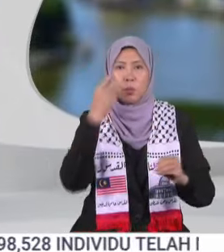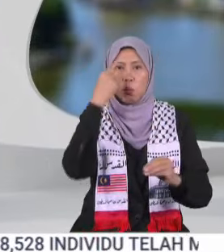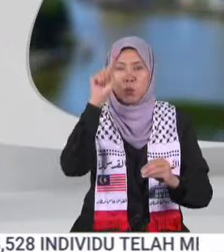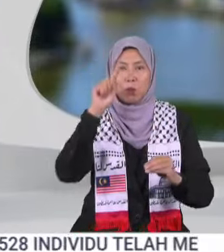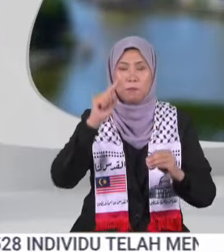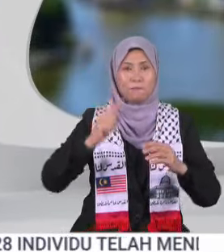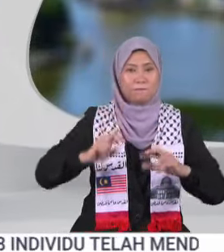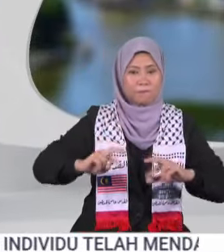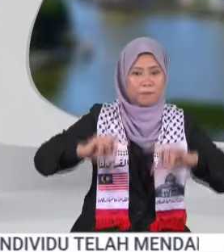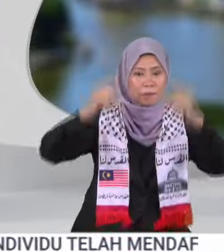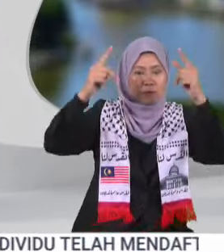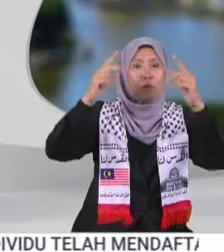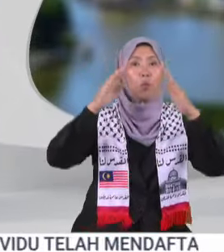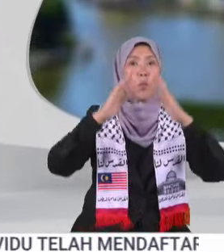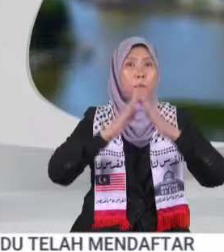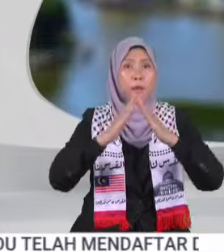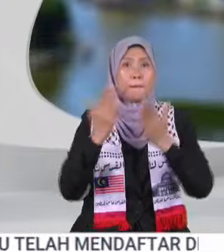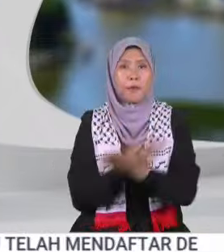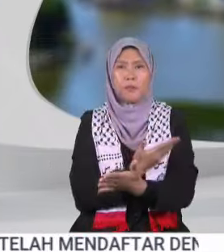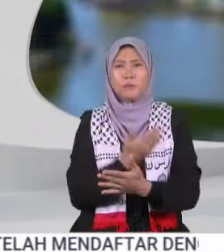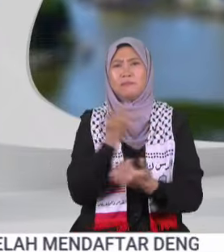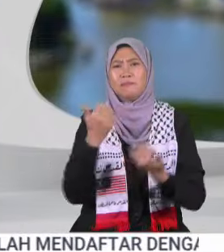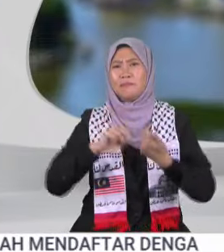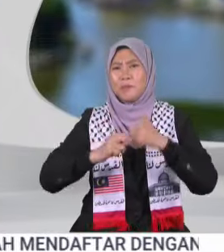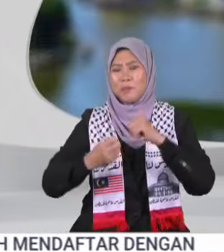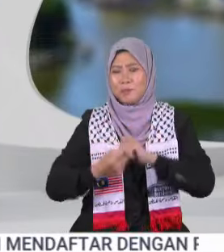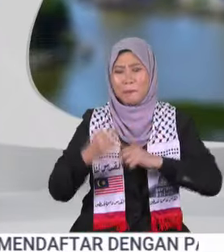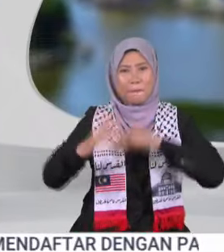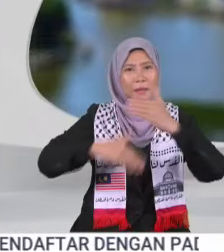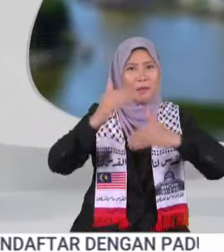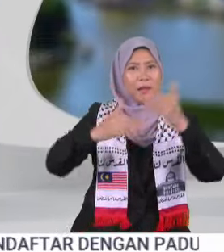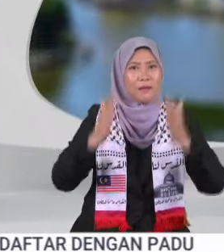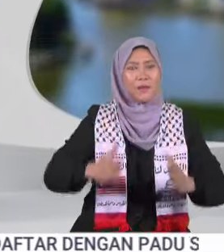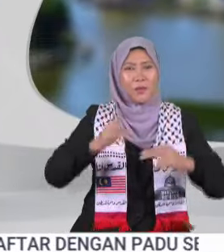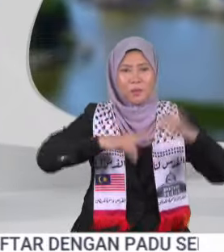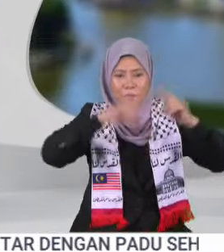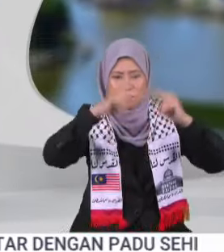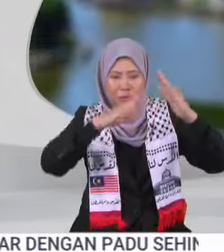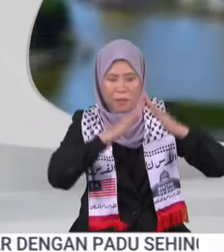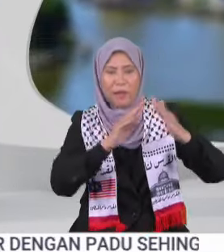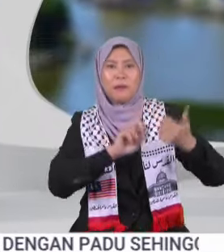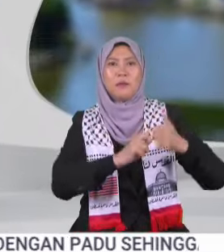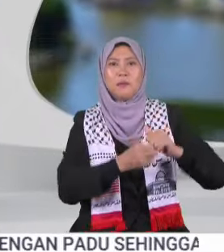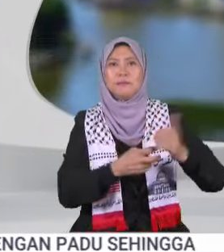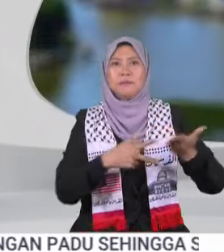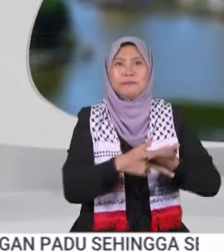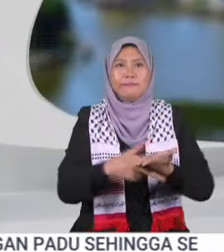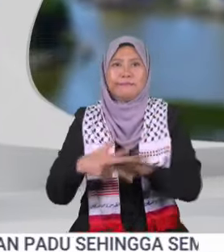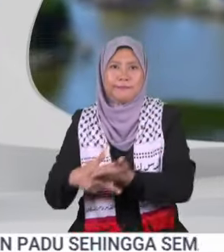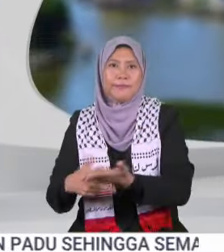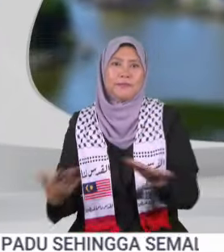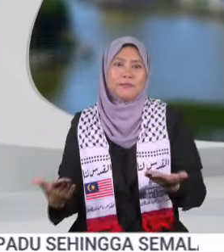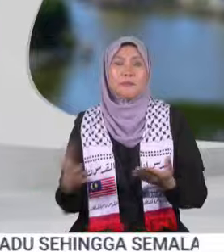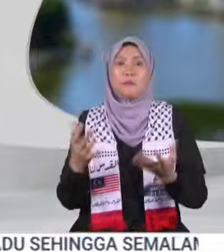Perumahan baharu bagi mengekang isu pemaju bermasalah dalam pembinaan rumah mampu